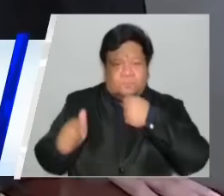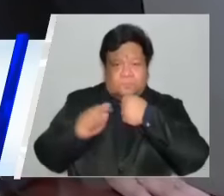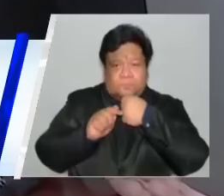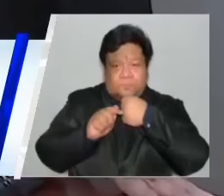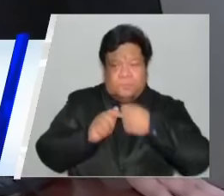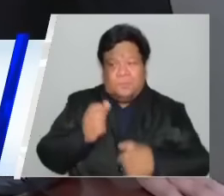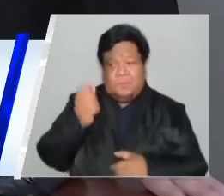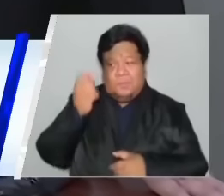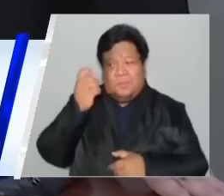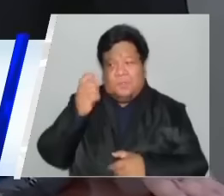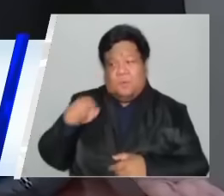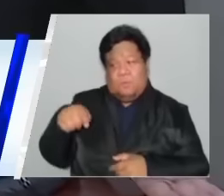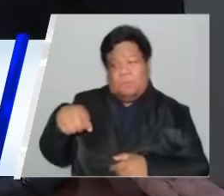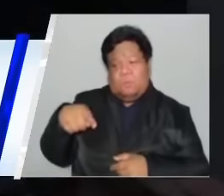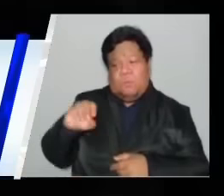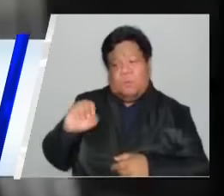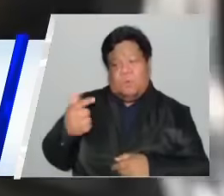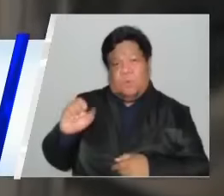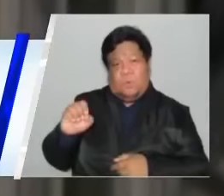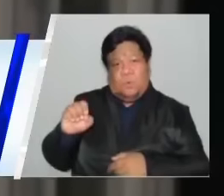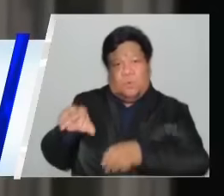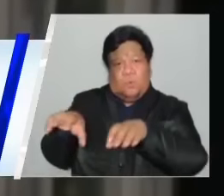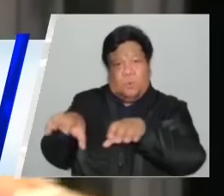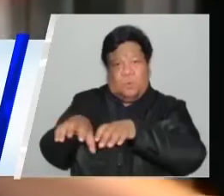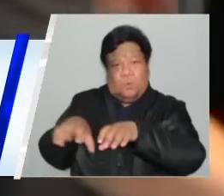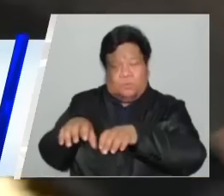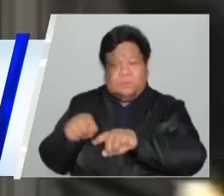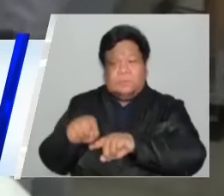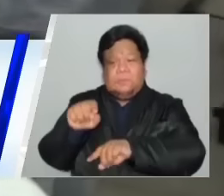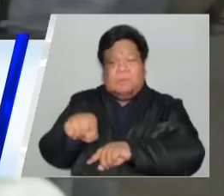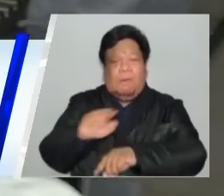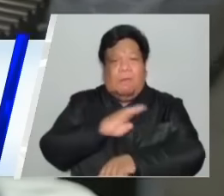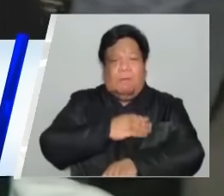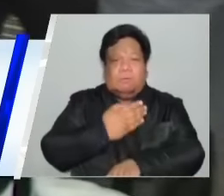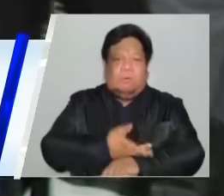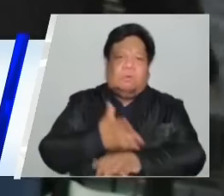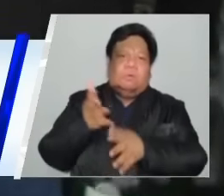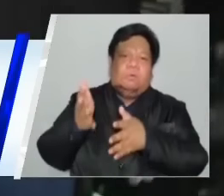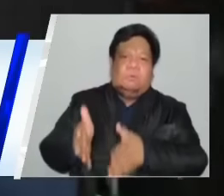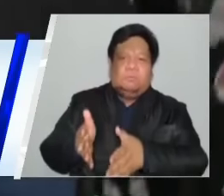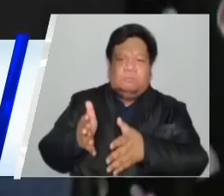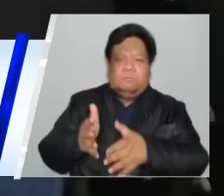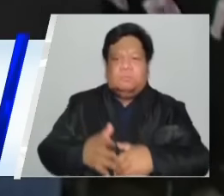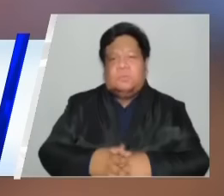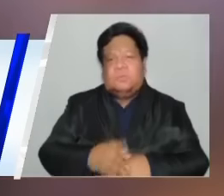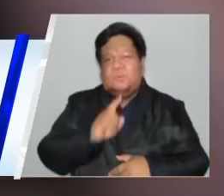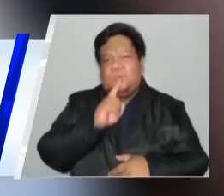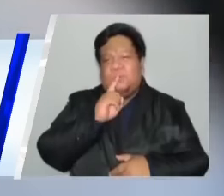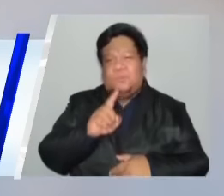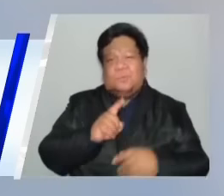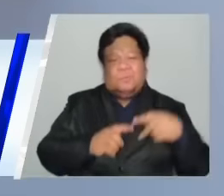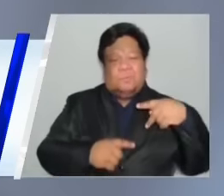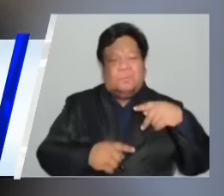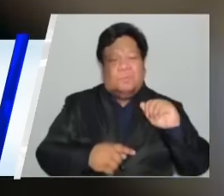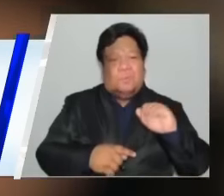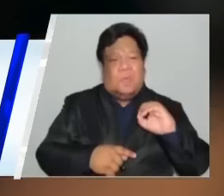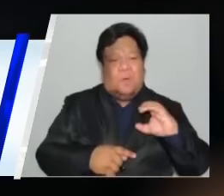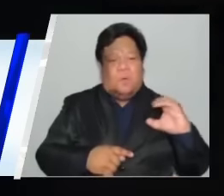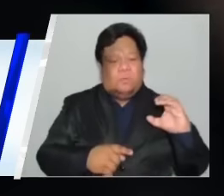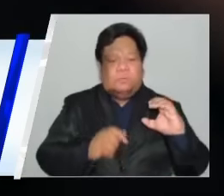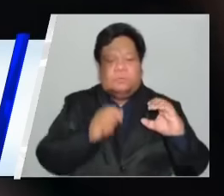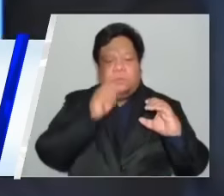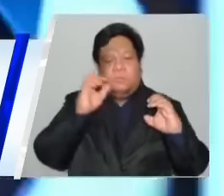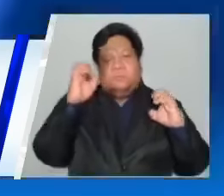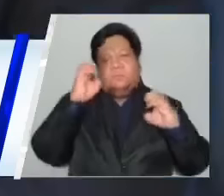Presidential Anti-Organized Crime Commission o PAOC, di inaasahang problema ito na lumitaw matapos ang magkakahiwalay na raid sa mga POGO.